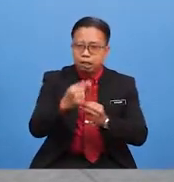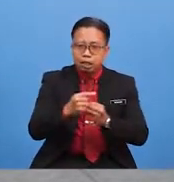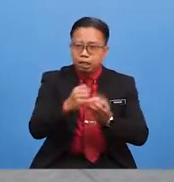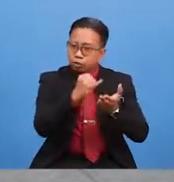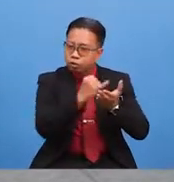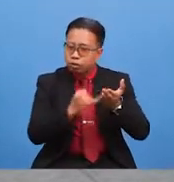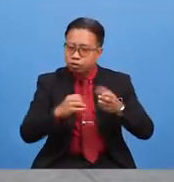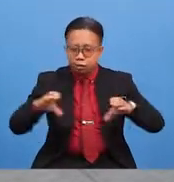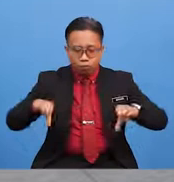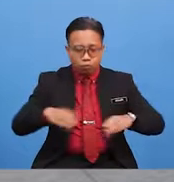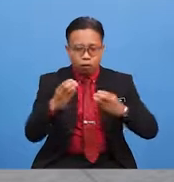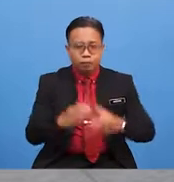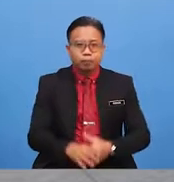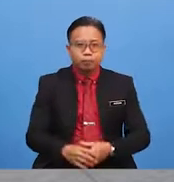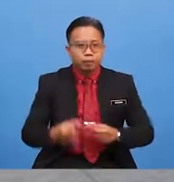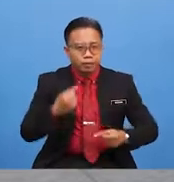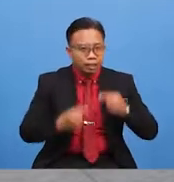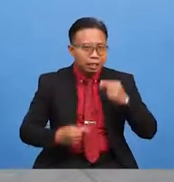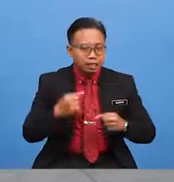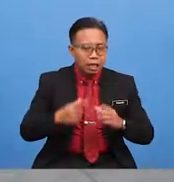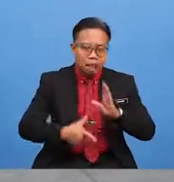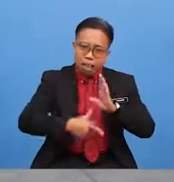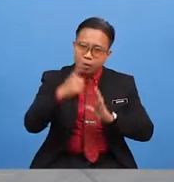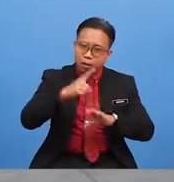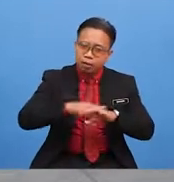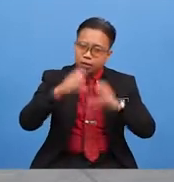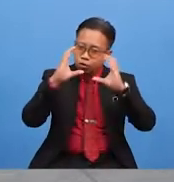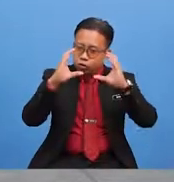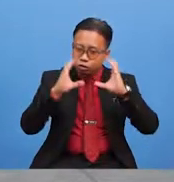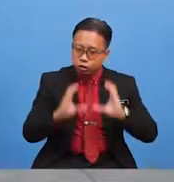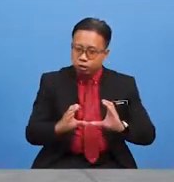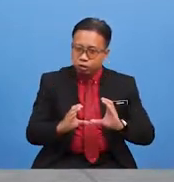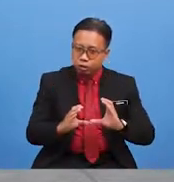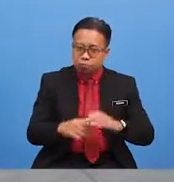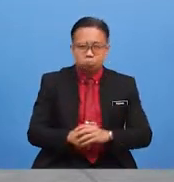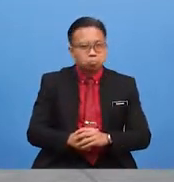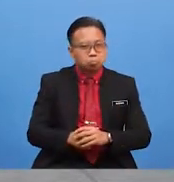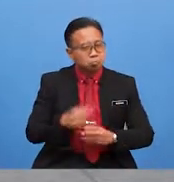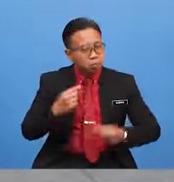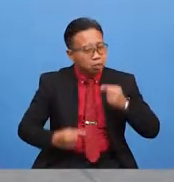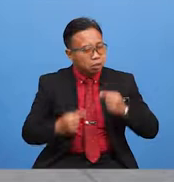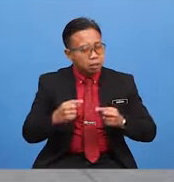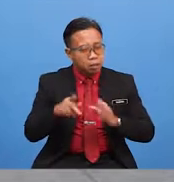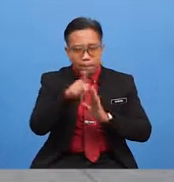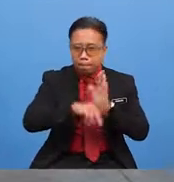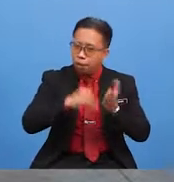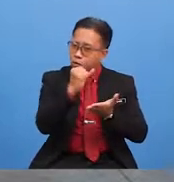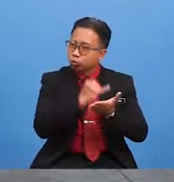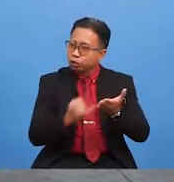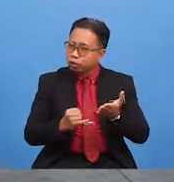dihasilkan. Manakala gaya pula lebih kepada cara atau style pelukis itu menghasilkan